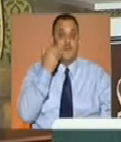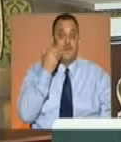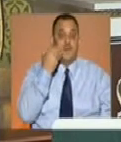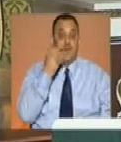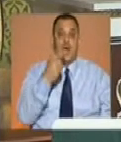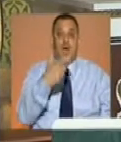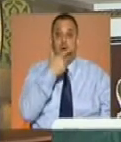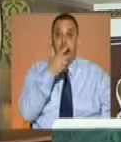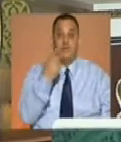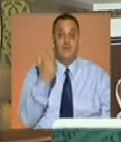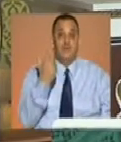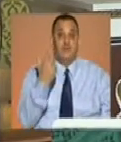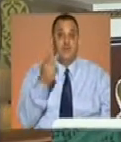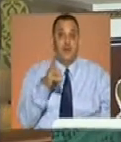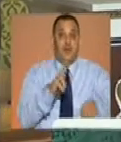يعني الدين. صمت ايش عفوا؟